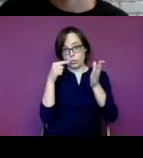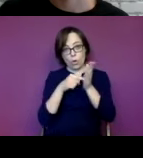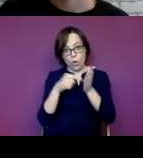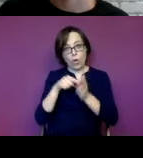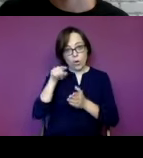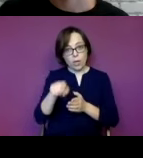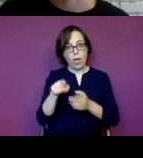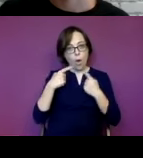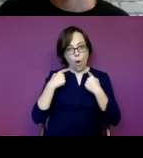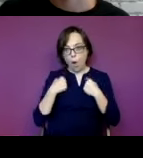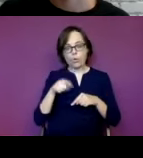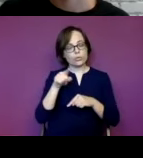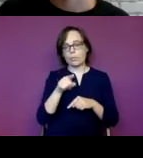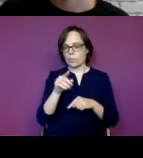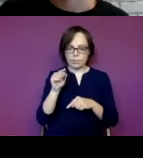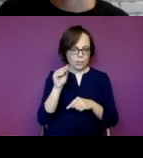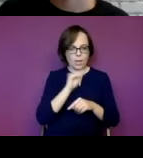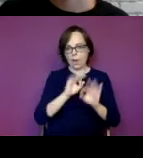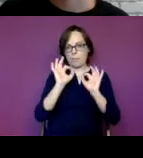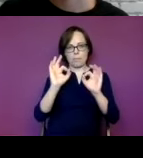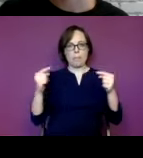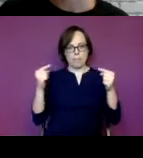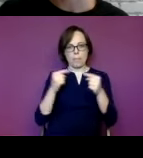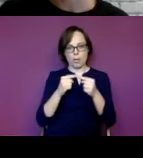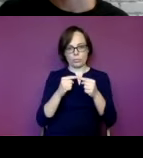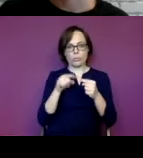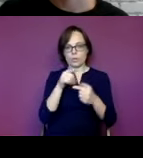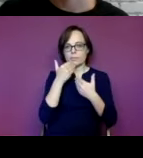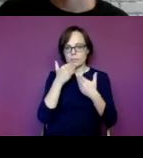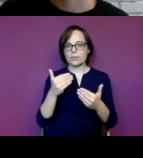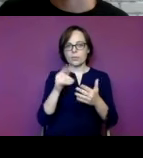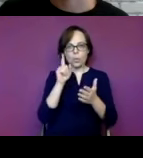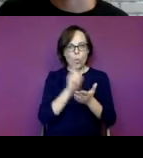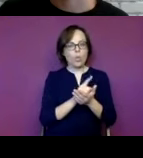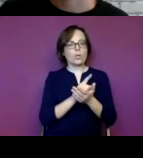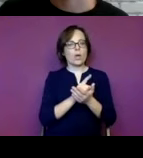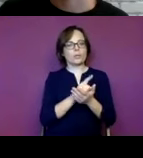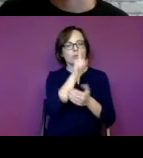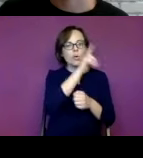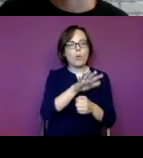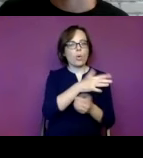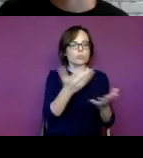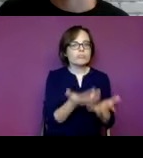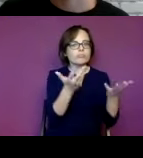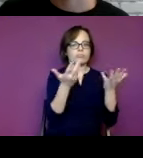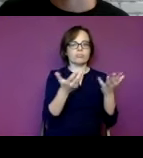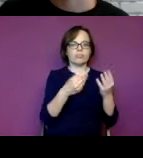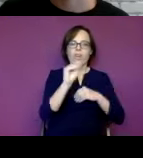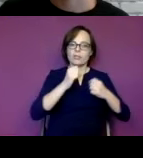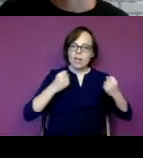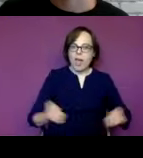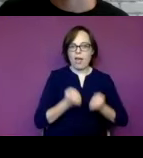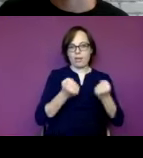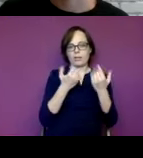jest najlepszym gwarantem na sukces aktywizacji społeczności i trochę wymieszania tych